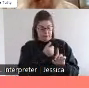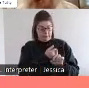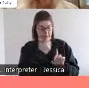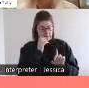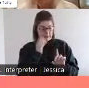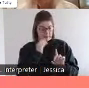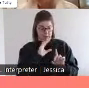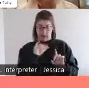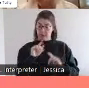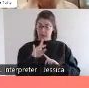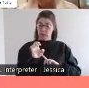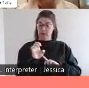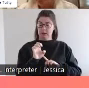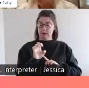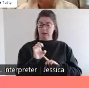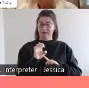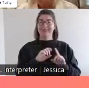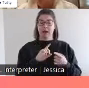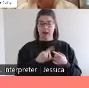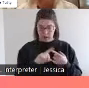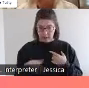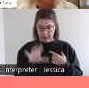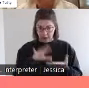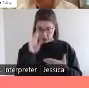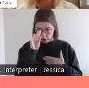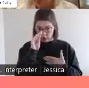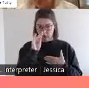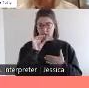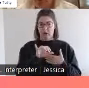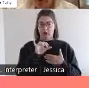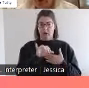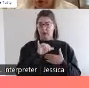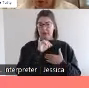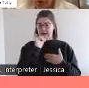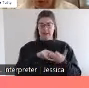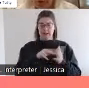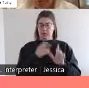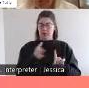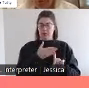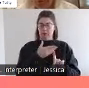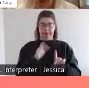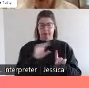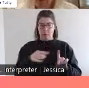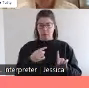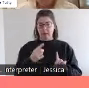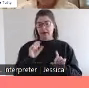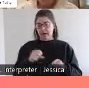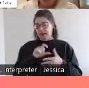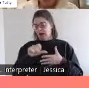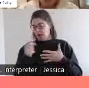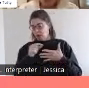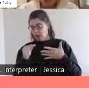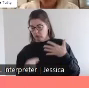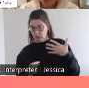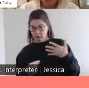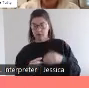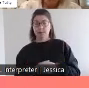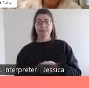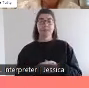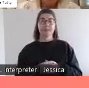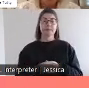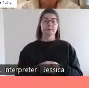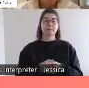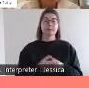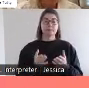femmes ne s'étaient peut-être pas identifiées comme victimes de maltraitance jusqu'à temps qu'ils comprennent que c'était plus que seulement